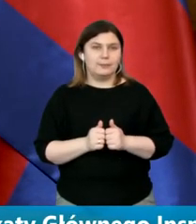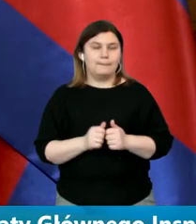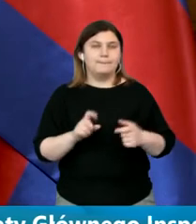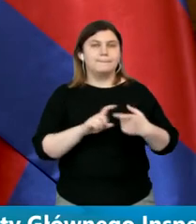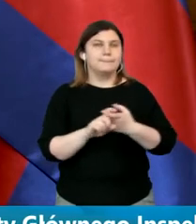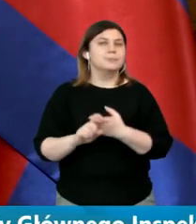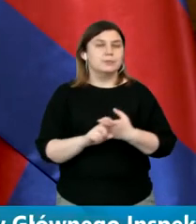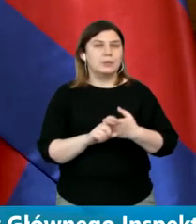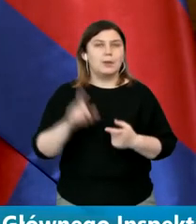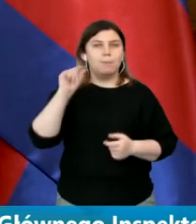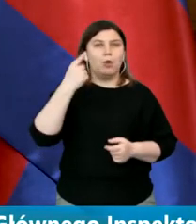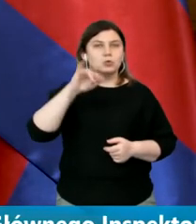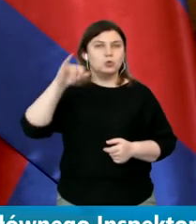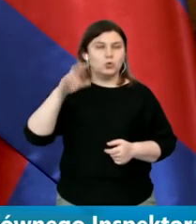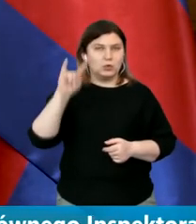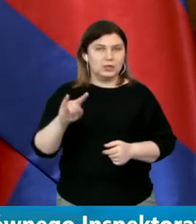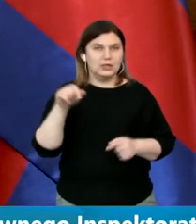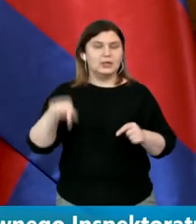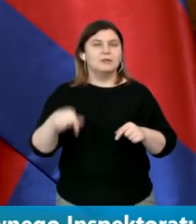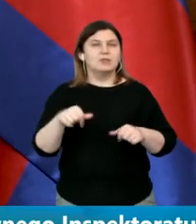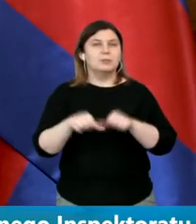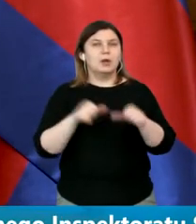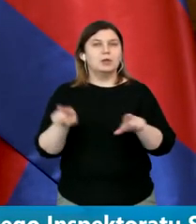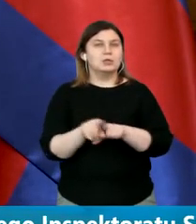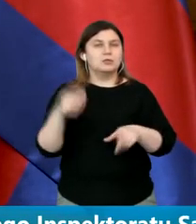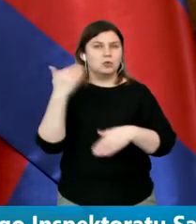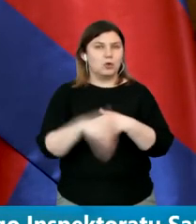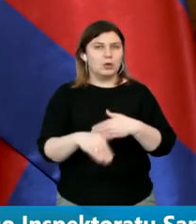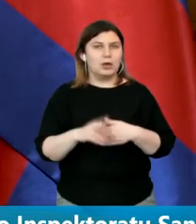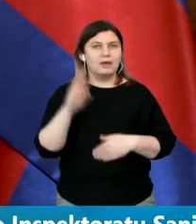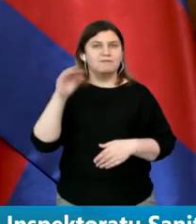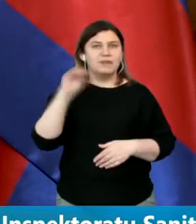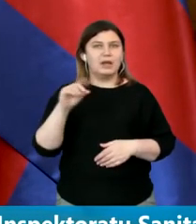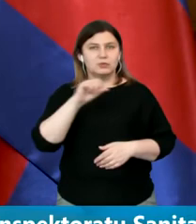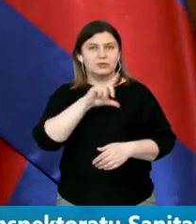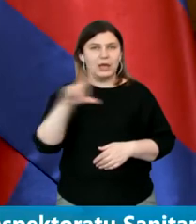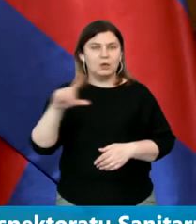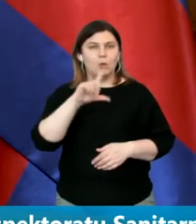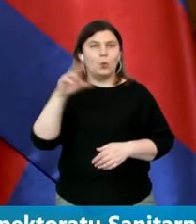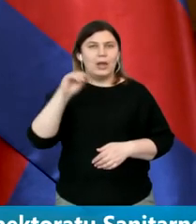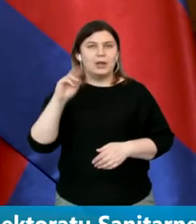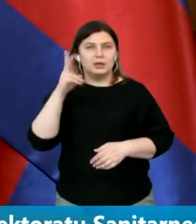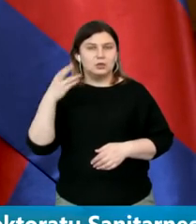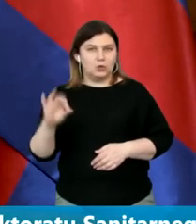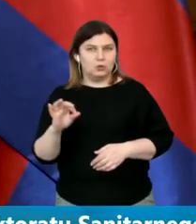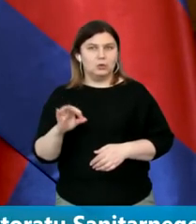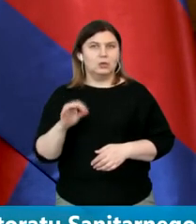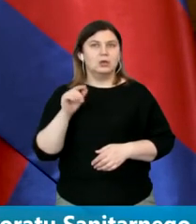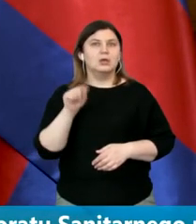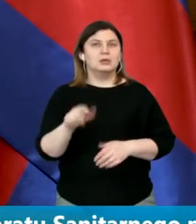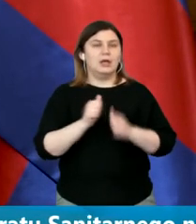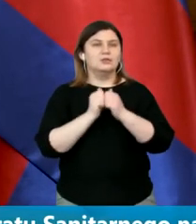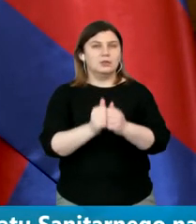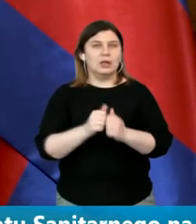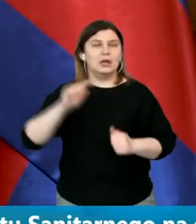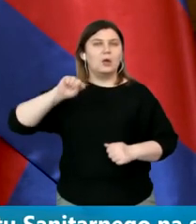związane z podjuchami. W tym roku także będziemy kończyli węzeł Łękno, więc te zadania